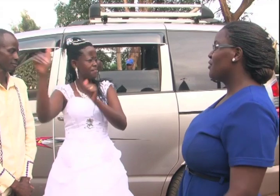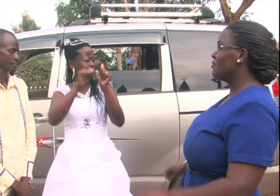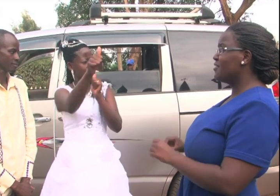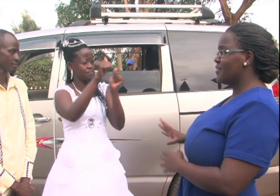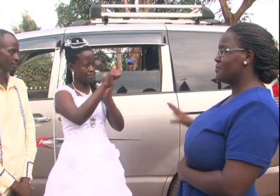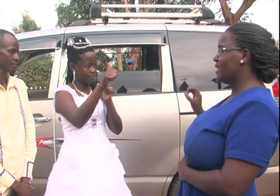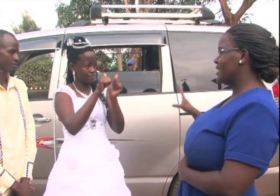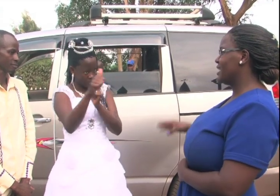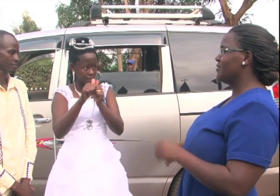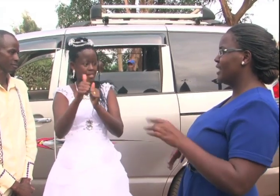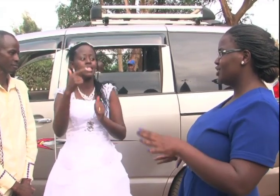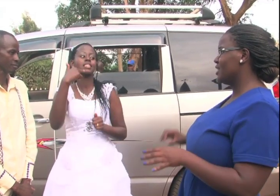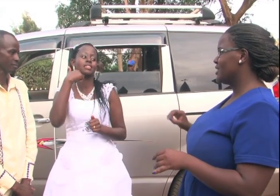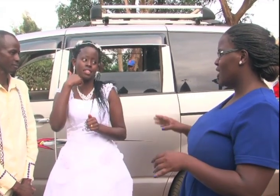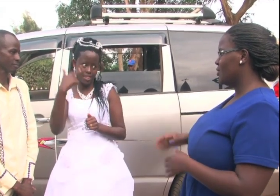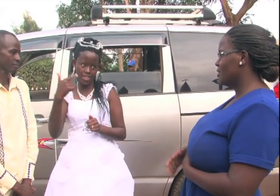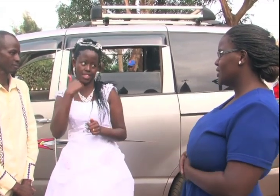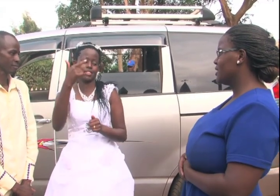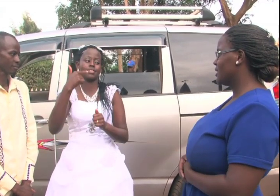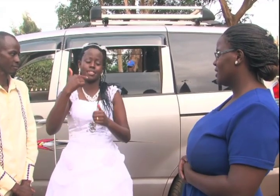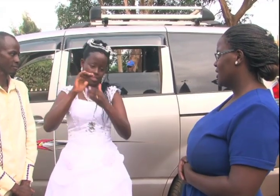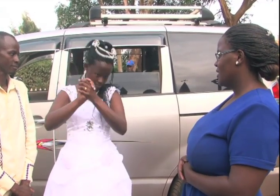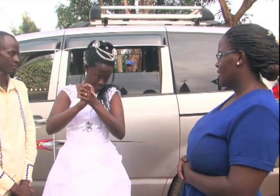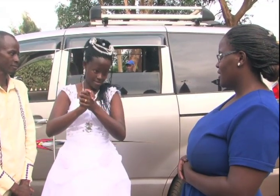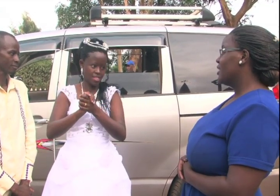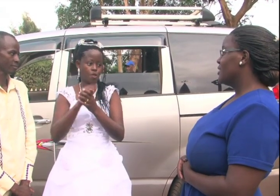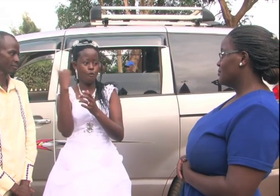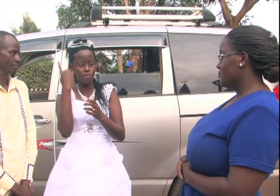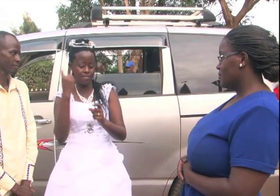people from different places, villages, towns,